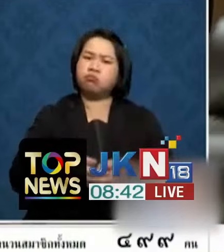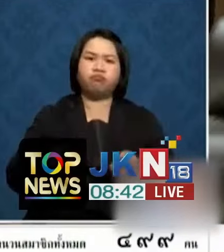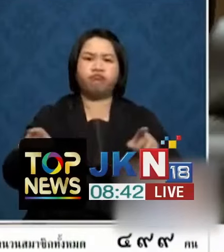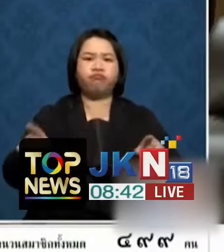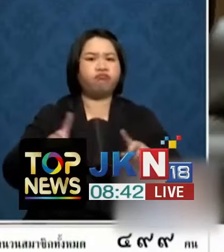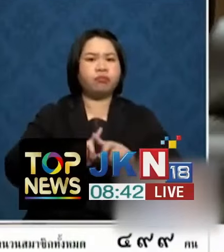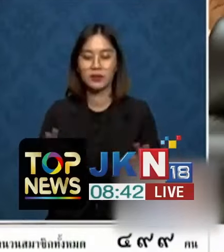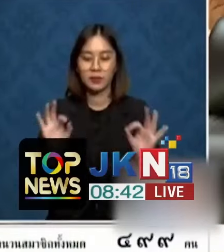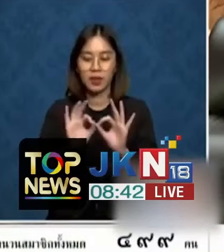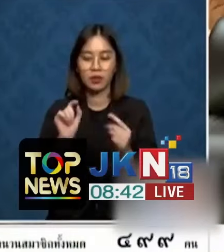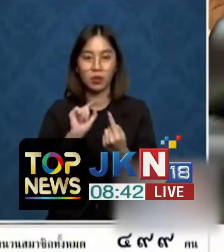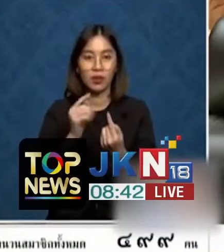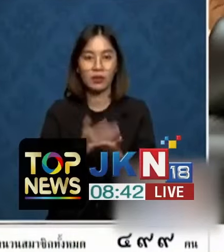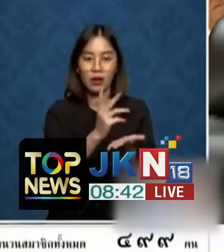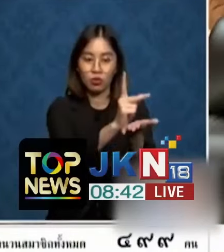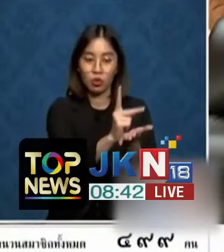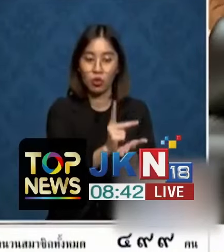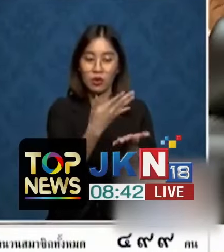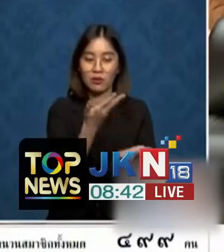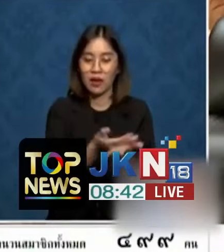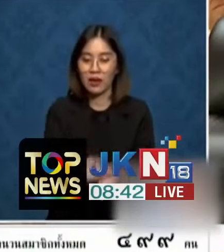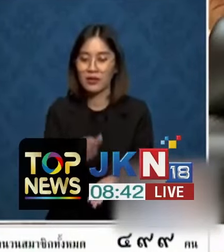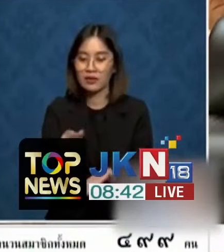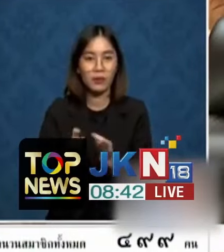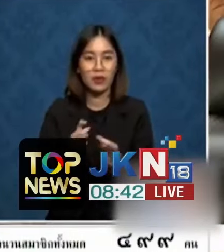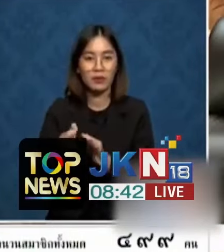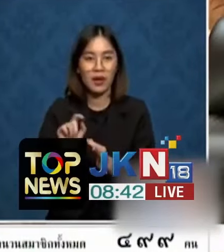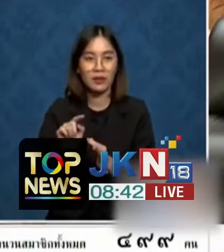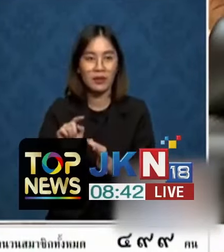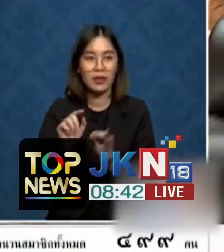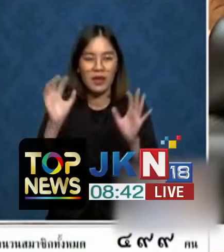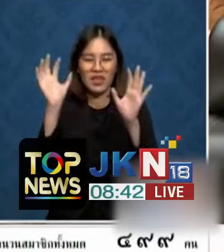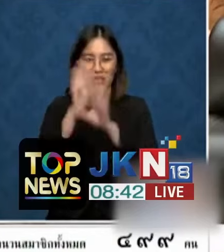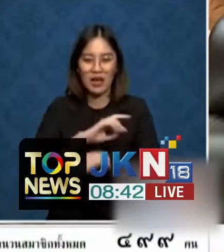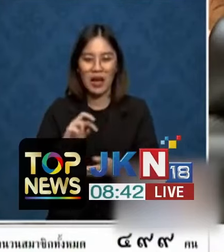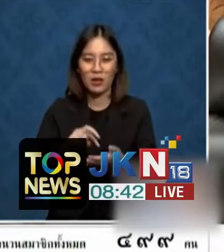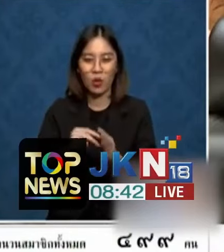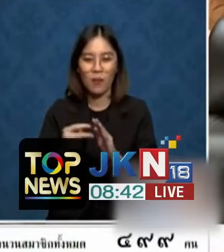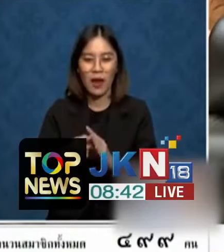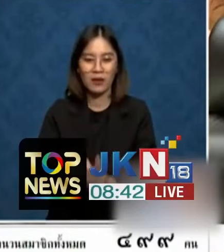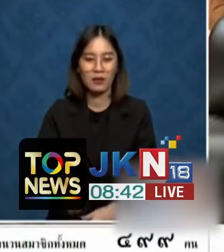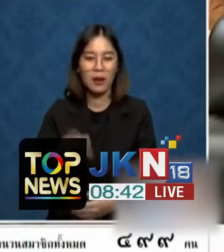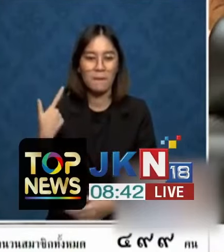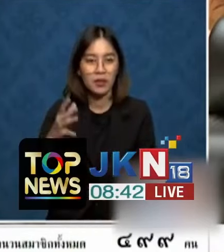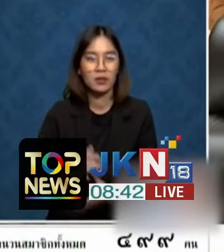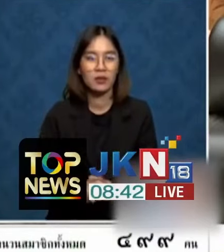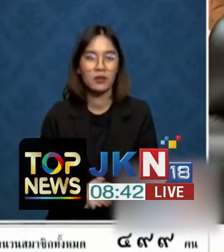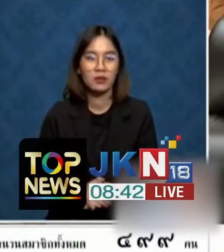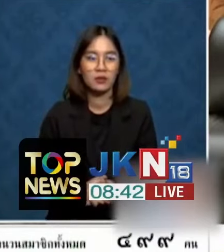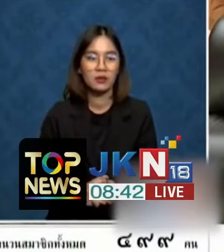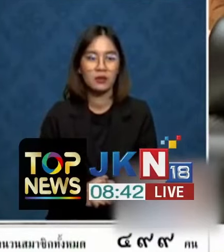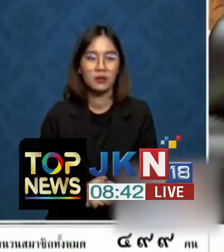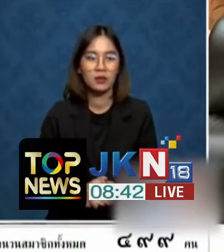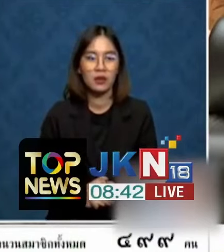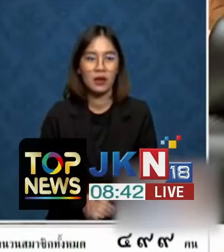จกนายกคนใหม่เป็นคนประกาศแจกเองแต่ที่สิงคโปร์เขาแจกจริงเพราะเขามีเงินเหลือพอให้แจกแต่ประเทศไทย